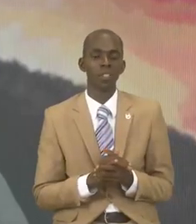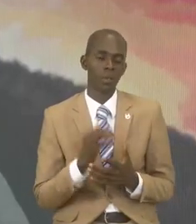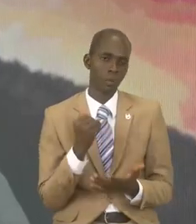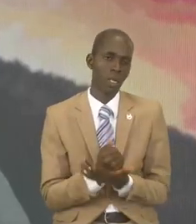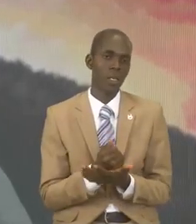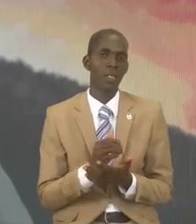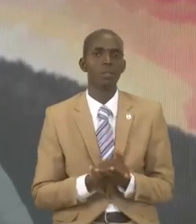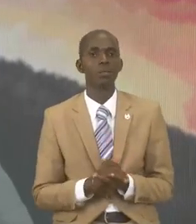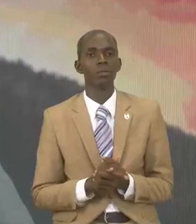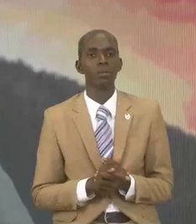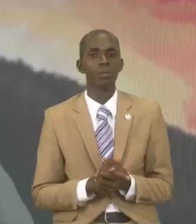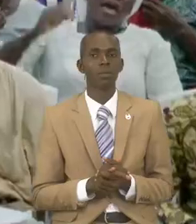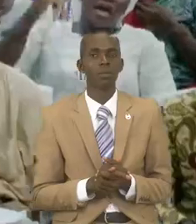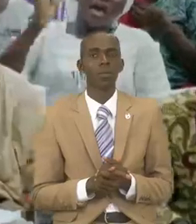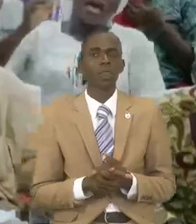Amen.